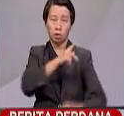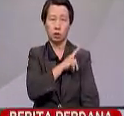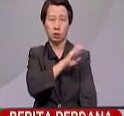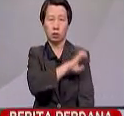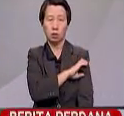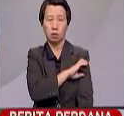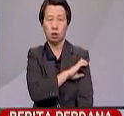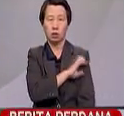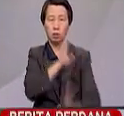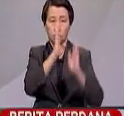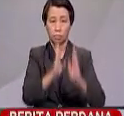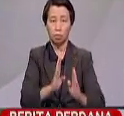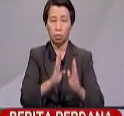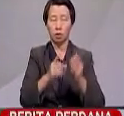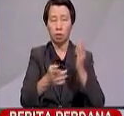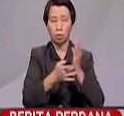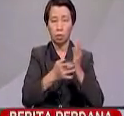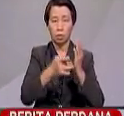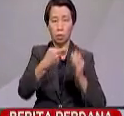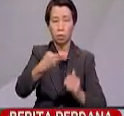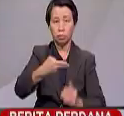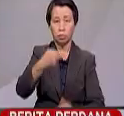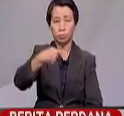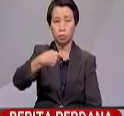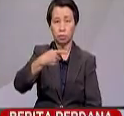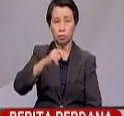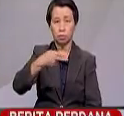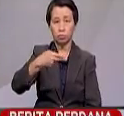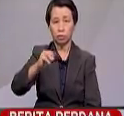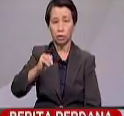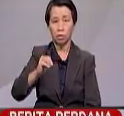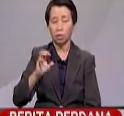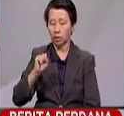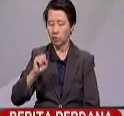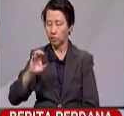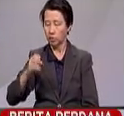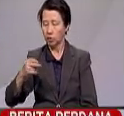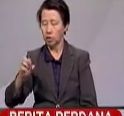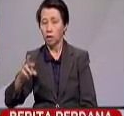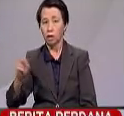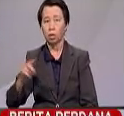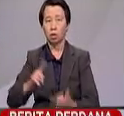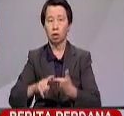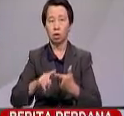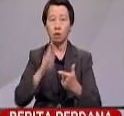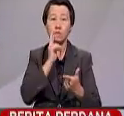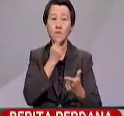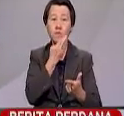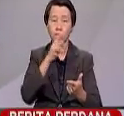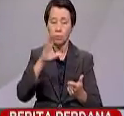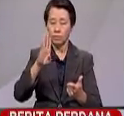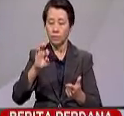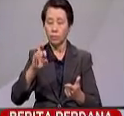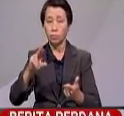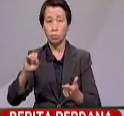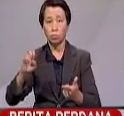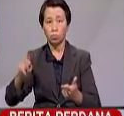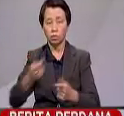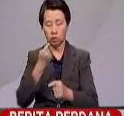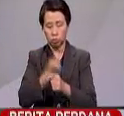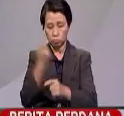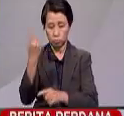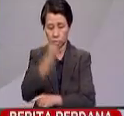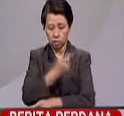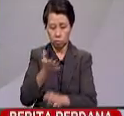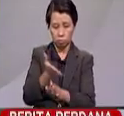Pegawai Eksekutif Perbadanan Teknologi Hijau Melaka PTHM S. Chandru dan pengusaha restoran B. Subramaniam ditetapkan